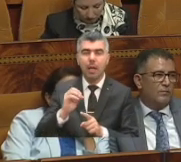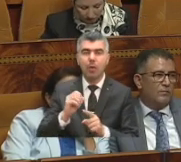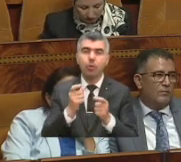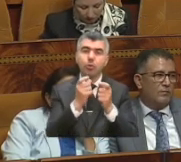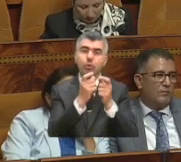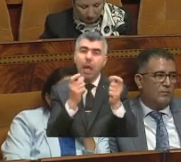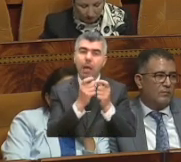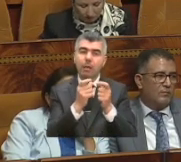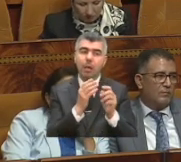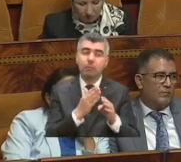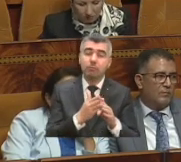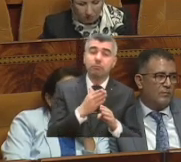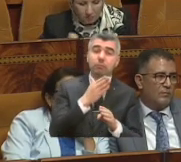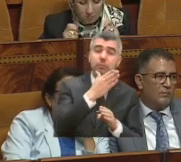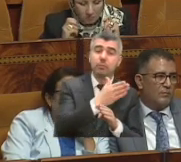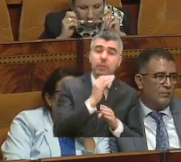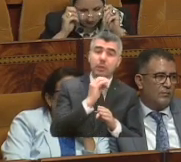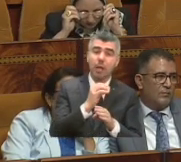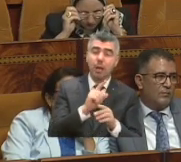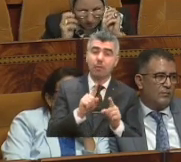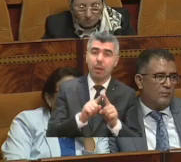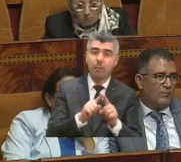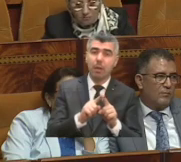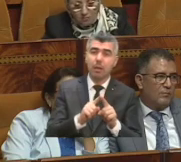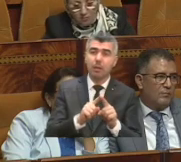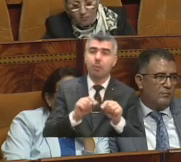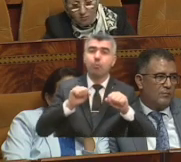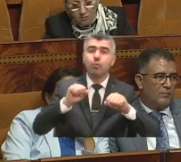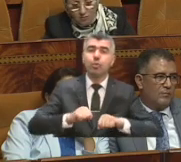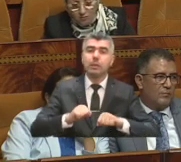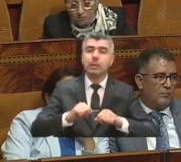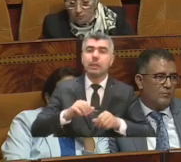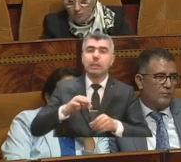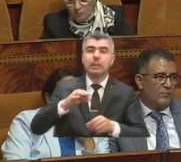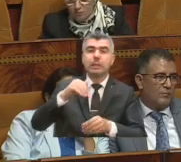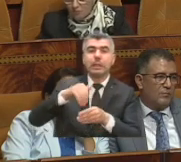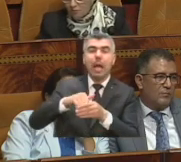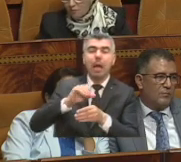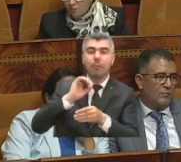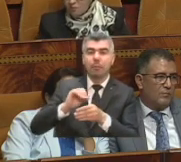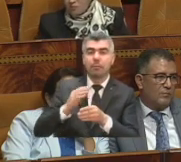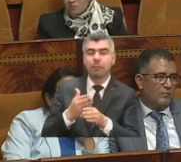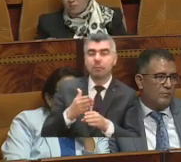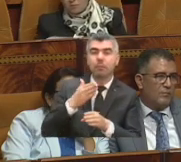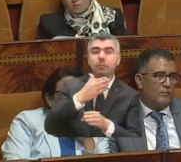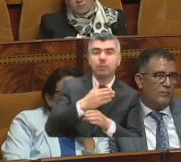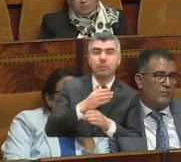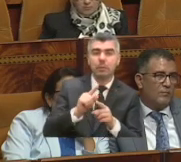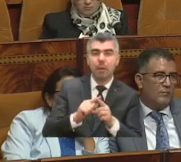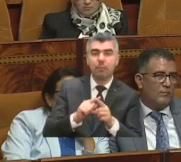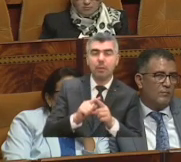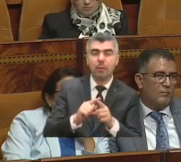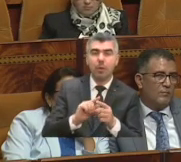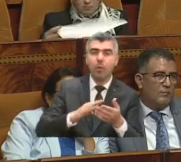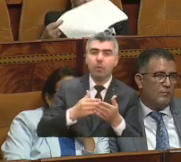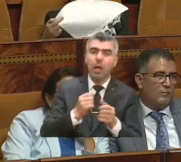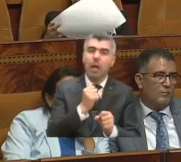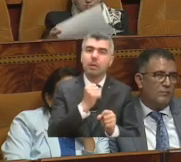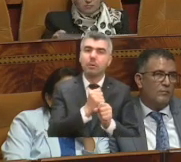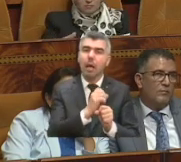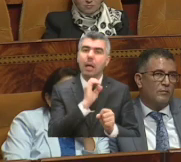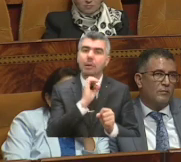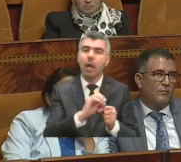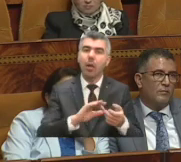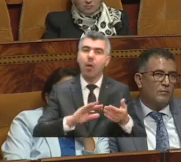تيديروهم في بلديات، لأنهم ما عندهمش لاكس انترنت، تيمشيو للبلديات باش يديروا هذا لي زابير